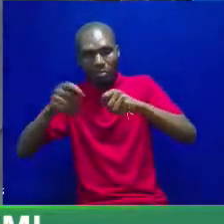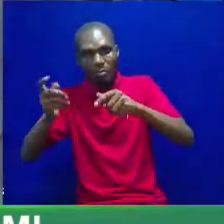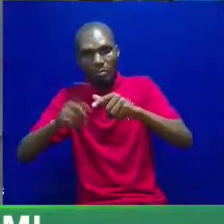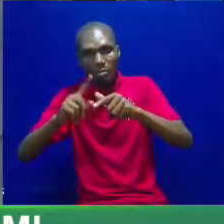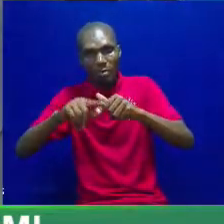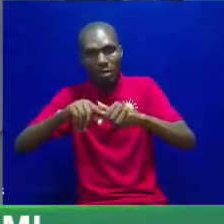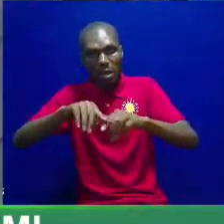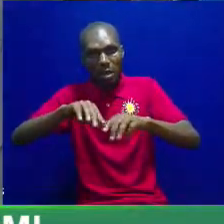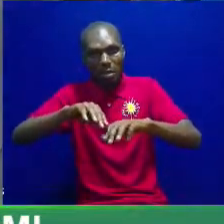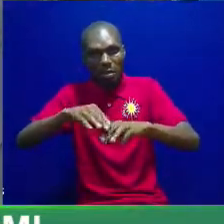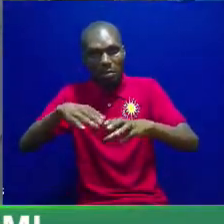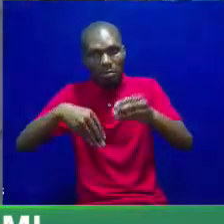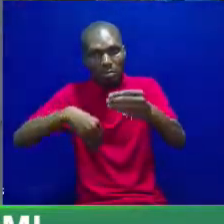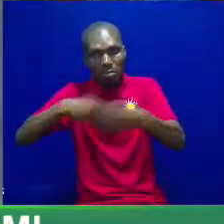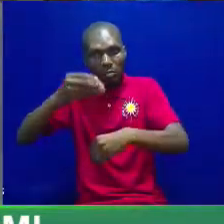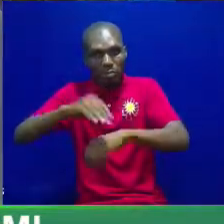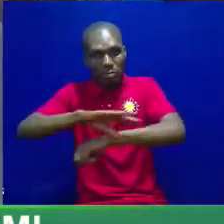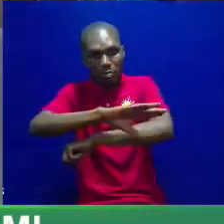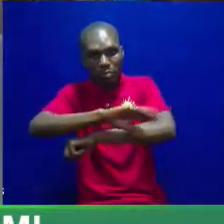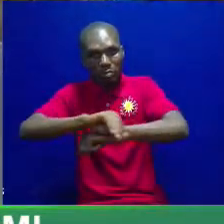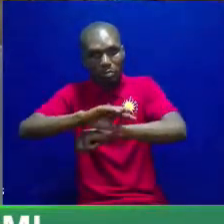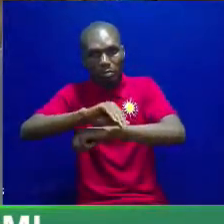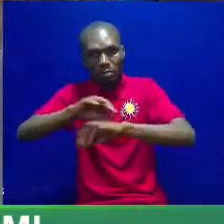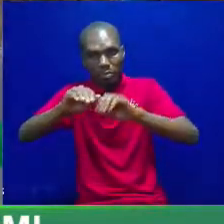hiyo shamba ya Virongo daraja mbili